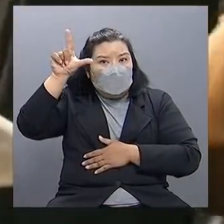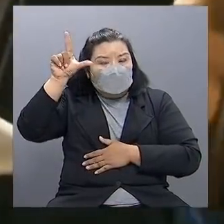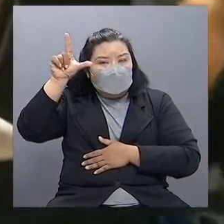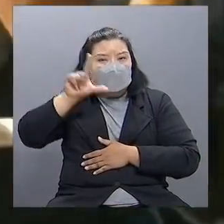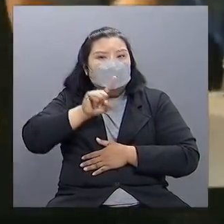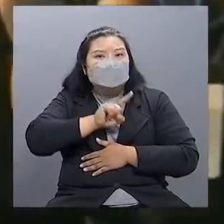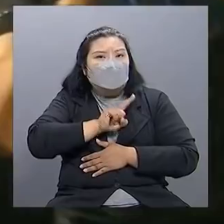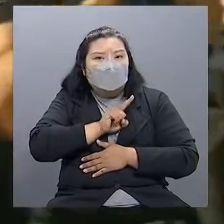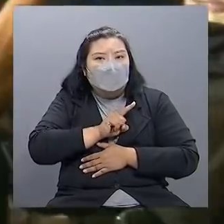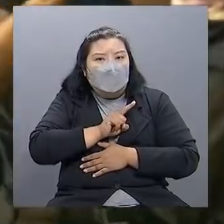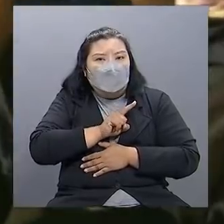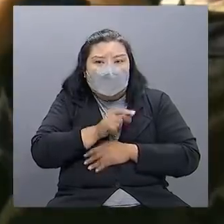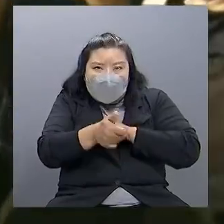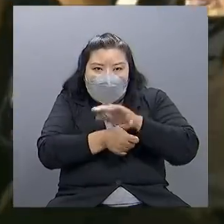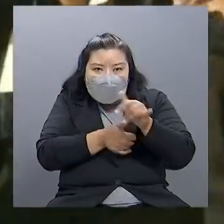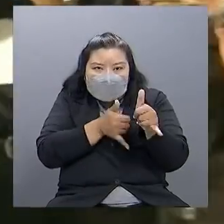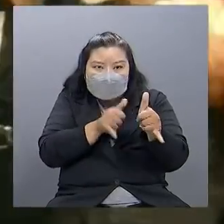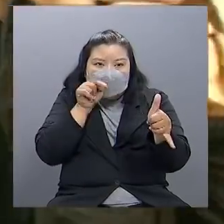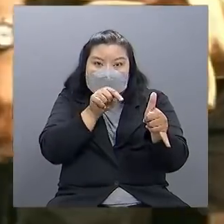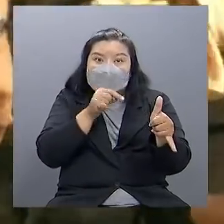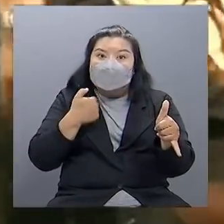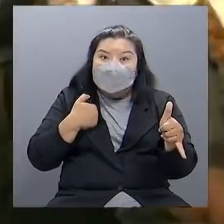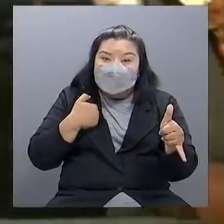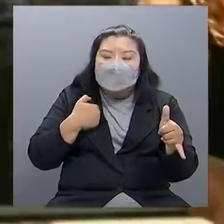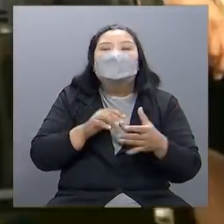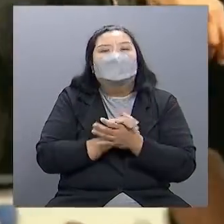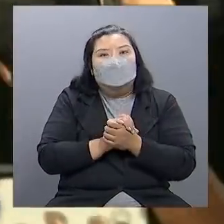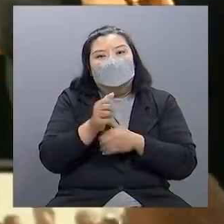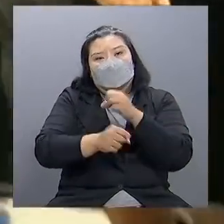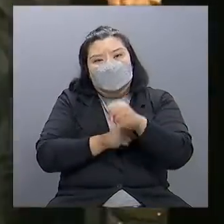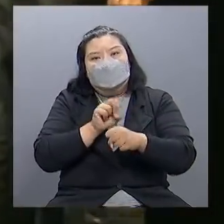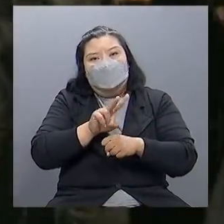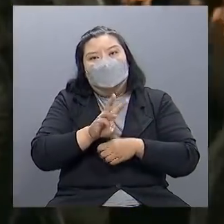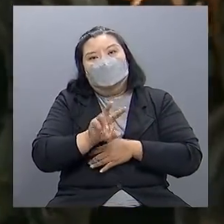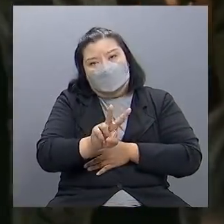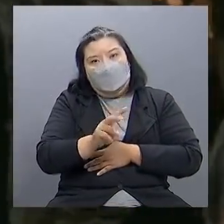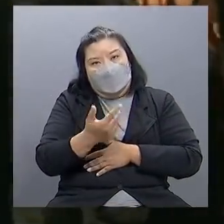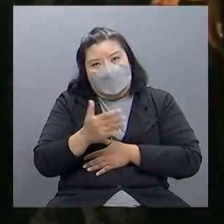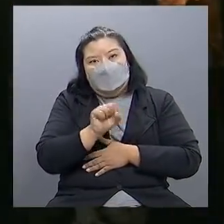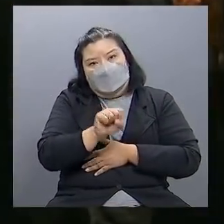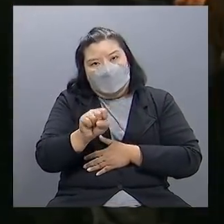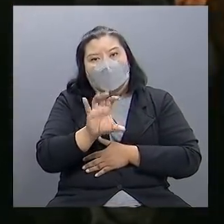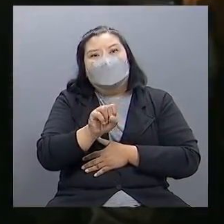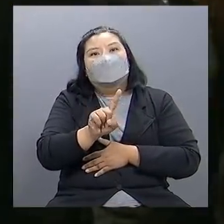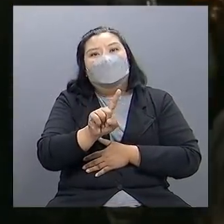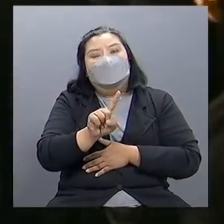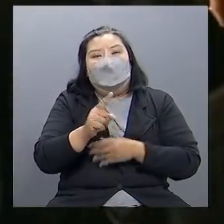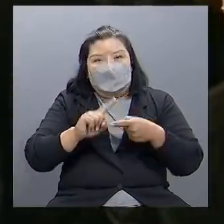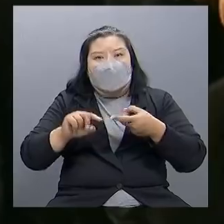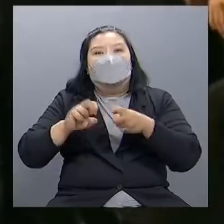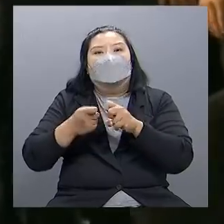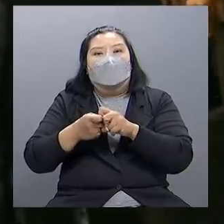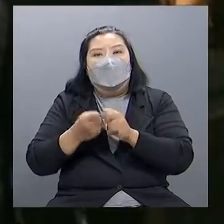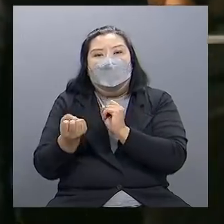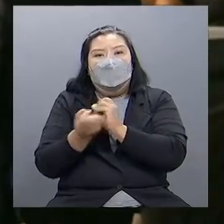จัดการเลือกตั้งปี 2562ภูมิใจไข่มีสอศ. 51คนแต่ด้วยปัญหาทางการเมืองทำให้